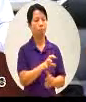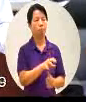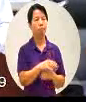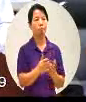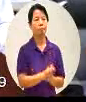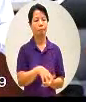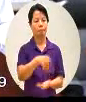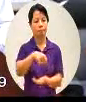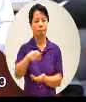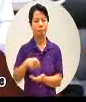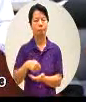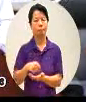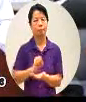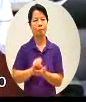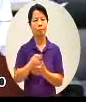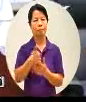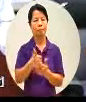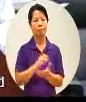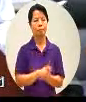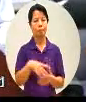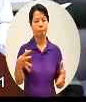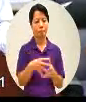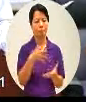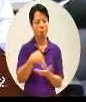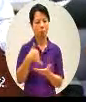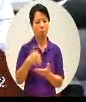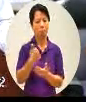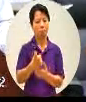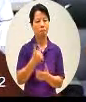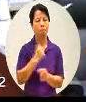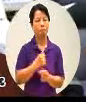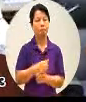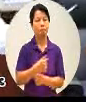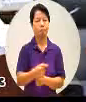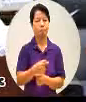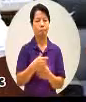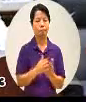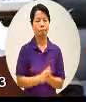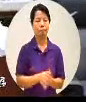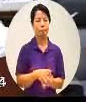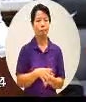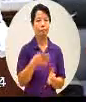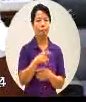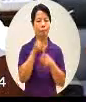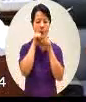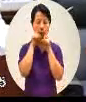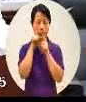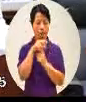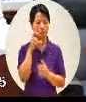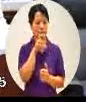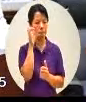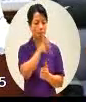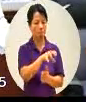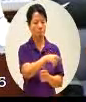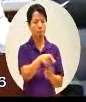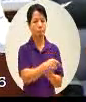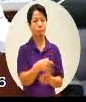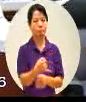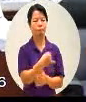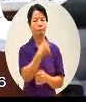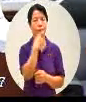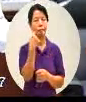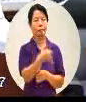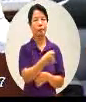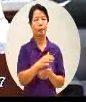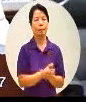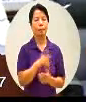足好写报告，啊！伊足好做统计。所以叫蟑螂来督导这只蚂蚁哦，看工课做有好无？啊，所